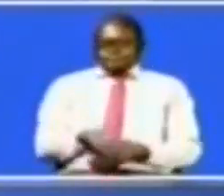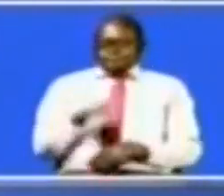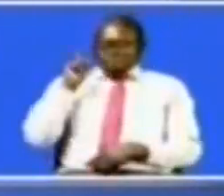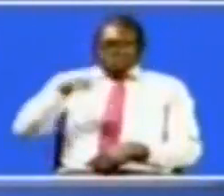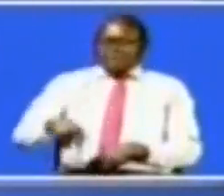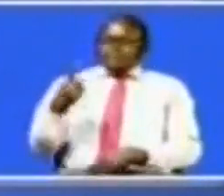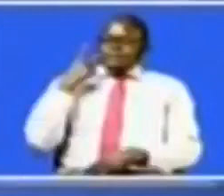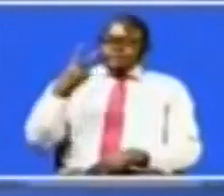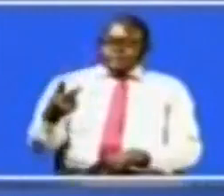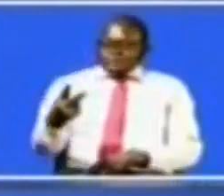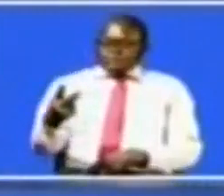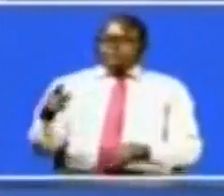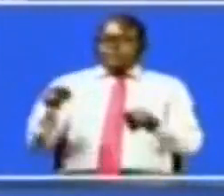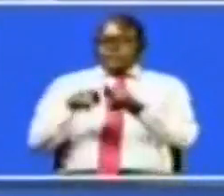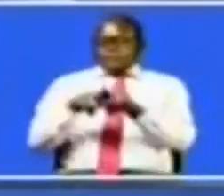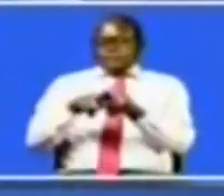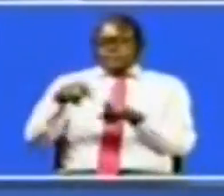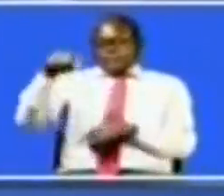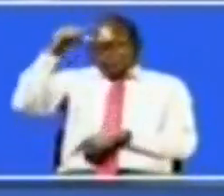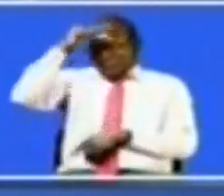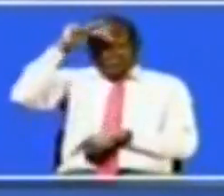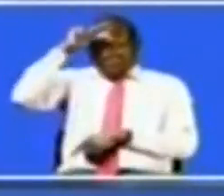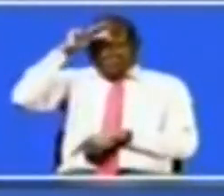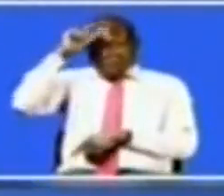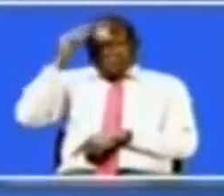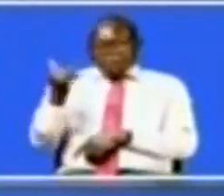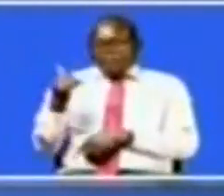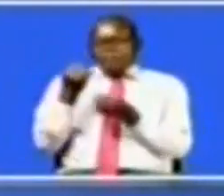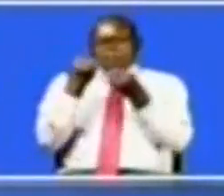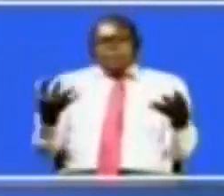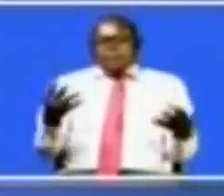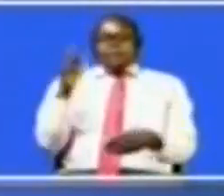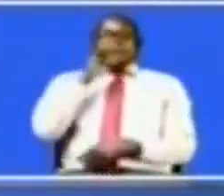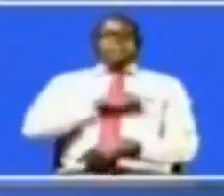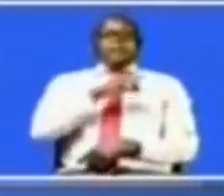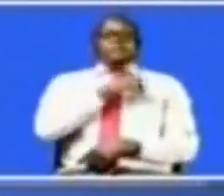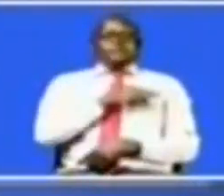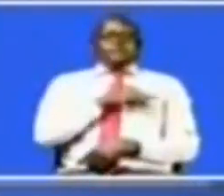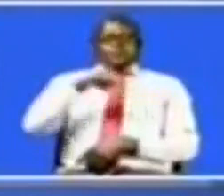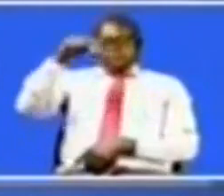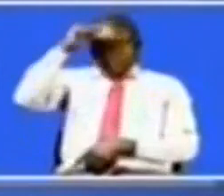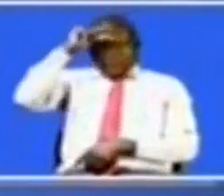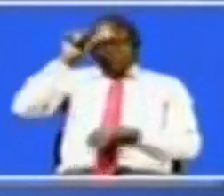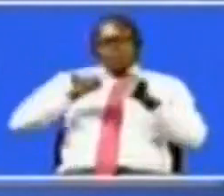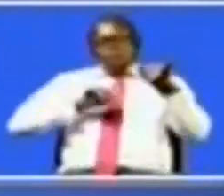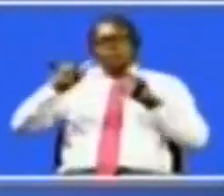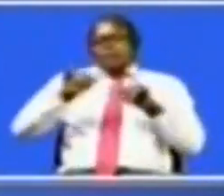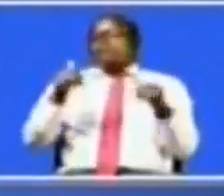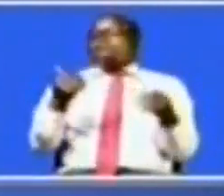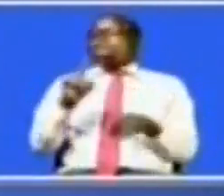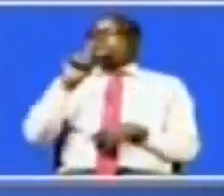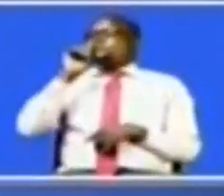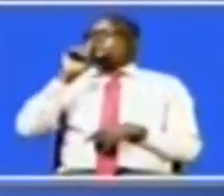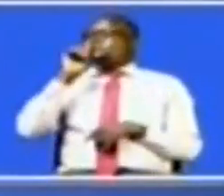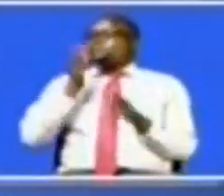tutaangalia kama serikali. Manake mapato mingi hata ya serikali, foreign income,